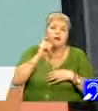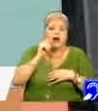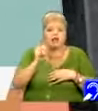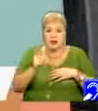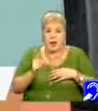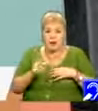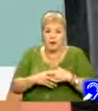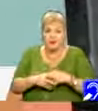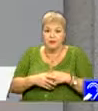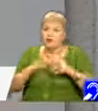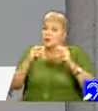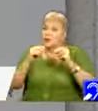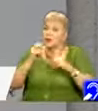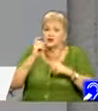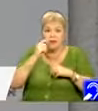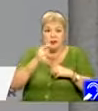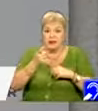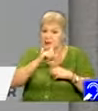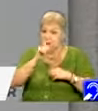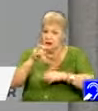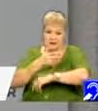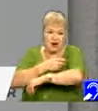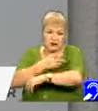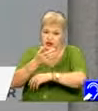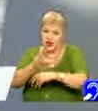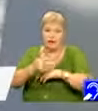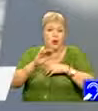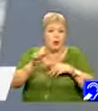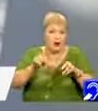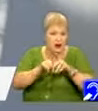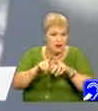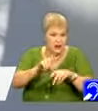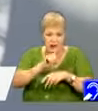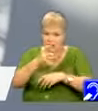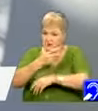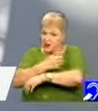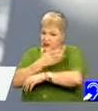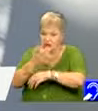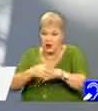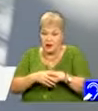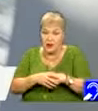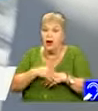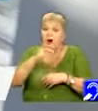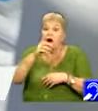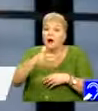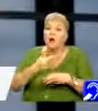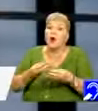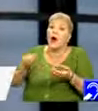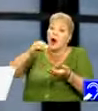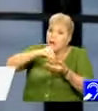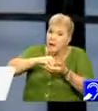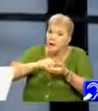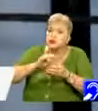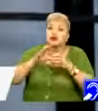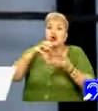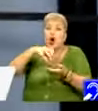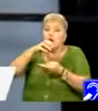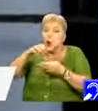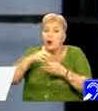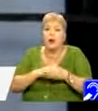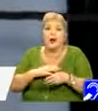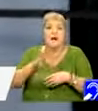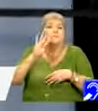Secția de boli infecțioase copii de la Spitalul Județean Arad este supraaglomerată. Au fost suplimentate paturile și 48 sunt acum